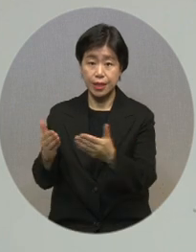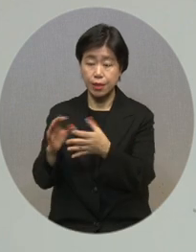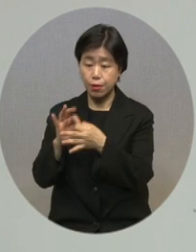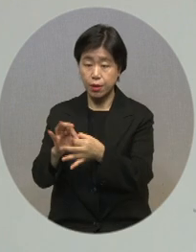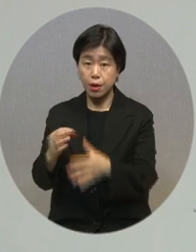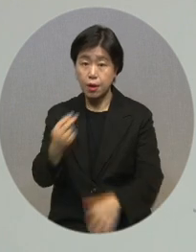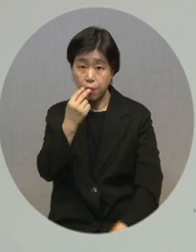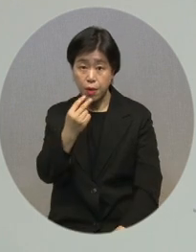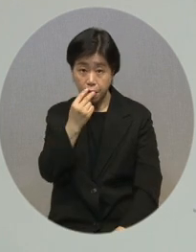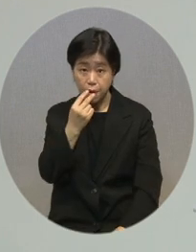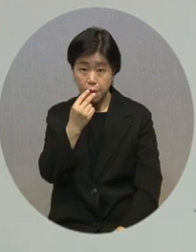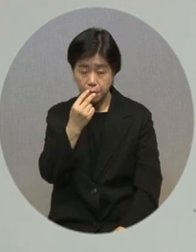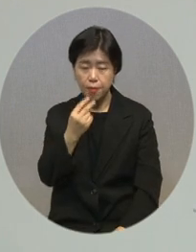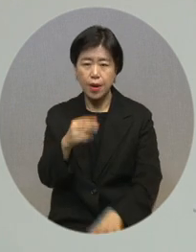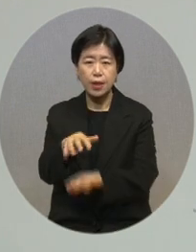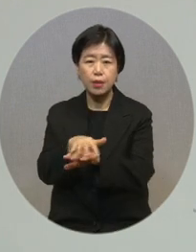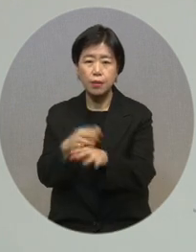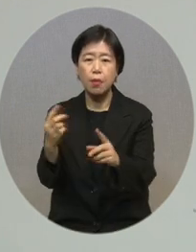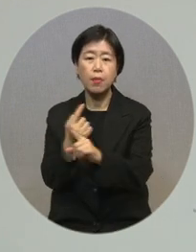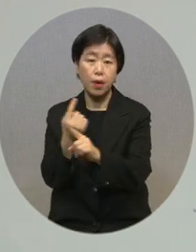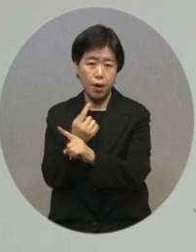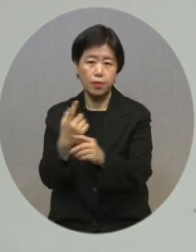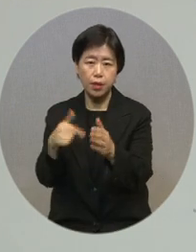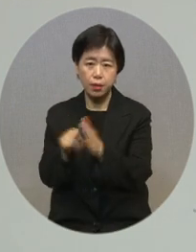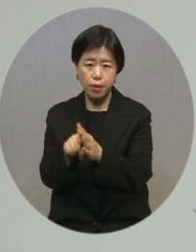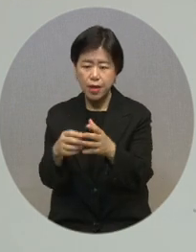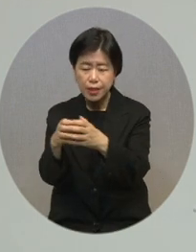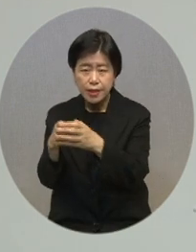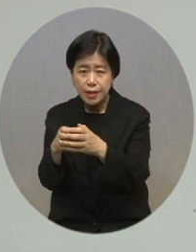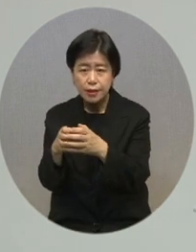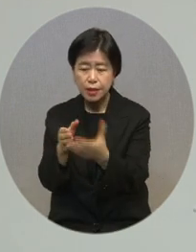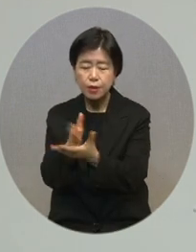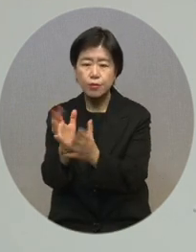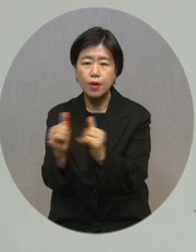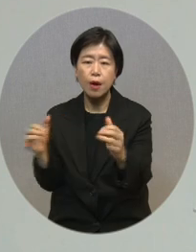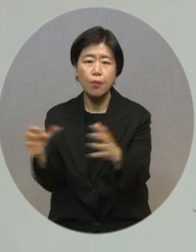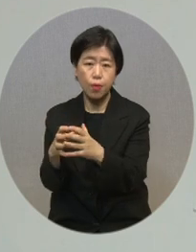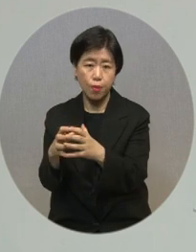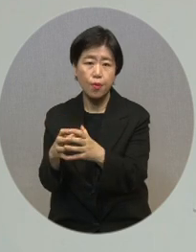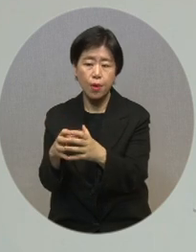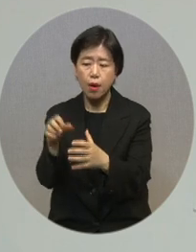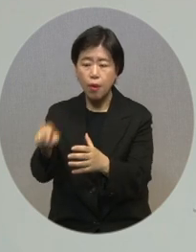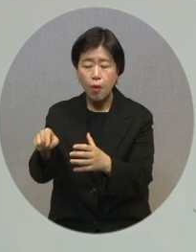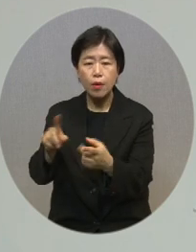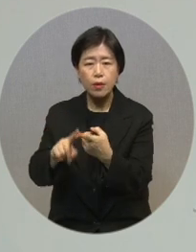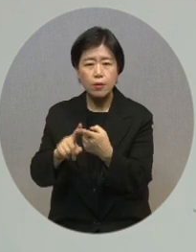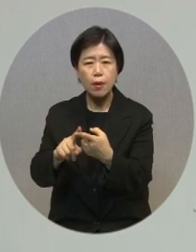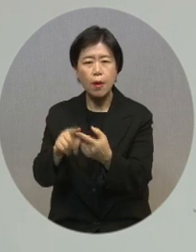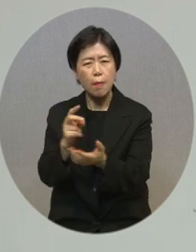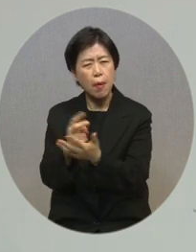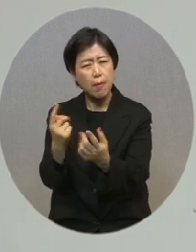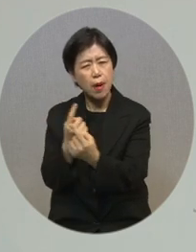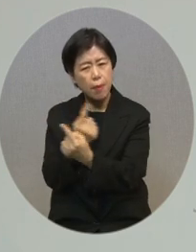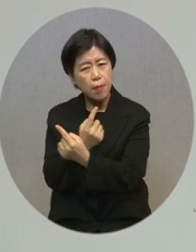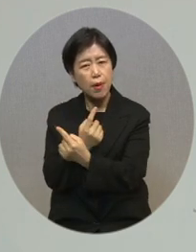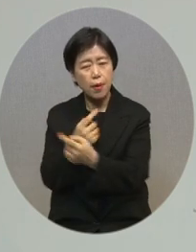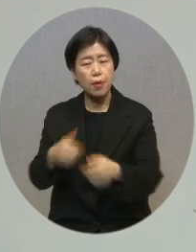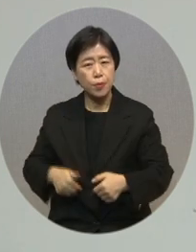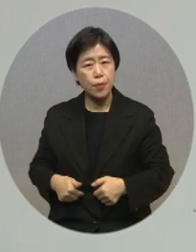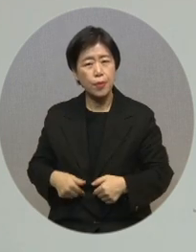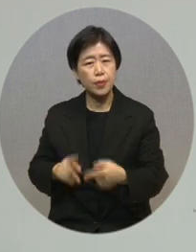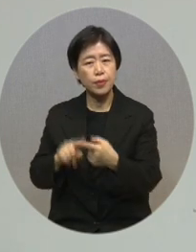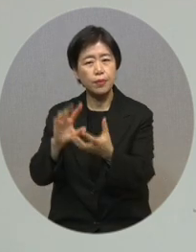산재보험 그 제도 개선 그 TF를 구성해서 전문가들을 중심으로 이 제도 개선 방안을 논의해 나가기로 네. 했습니다. 그래서